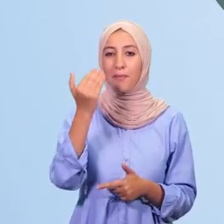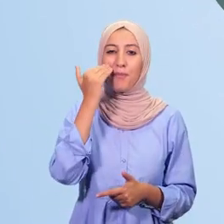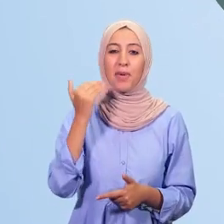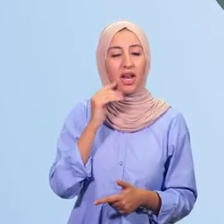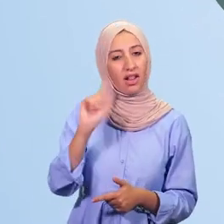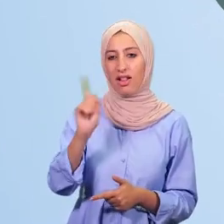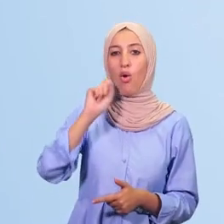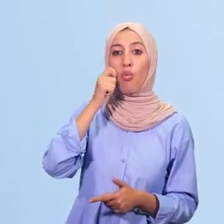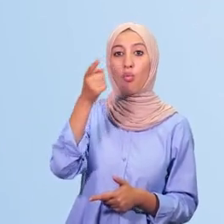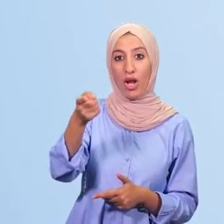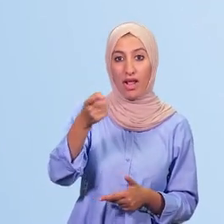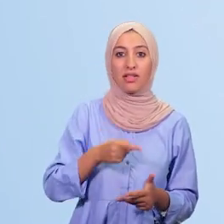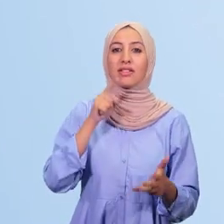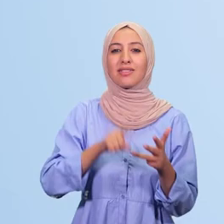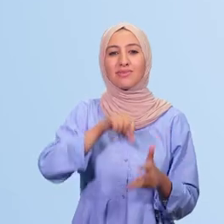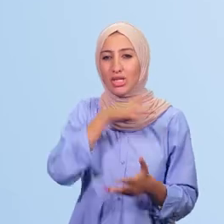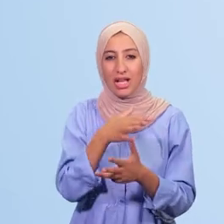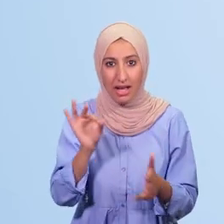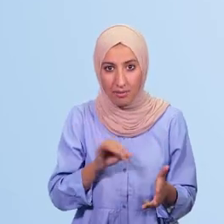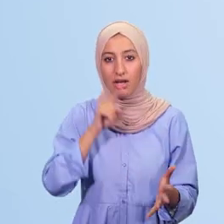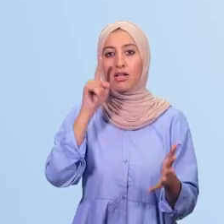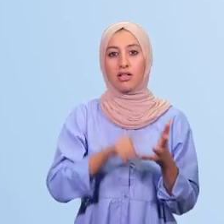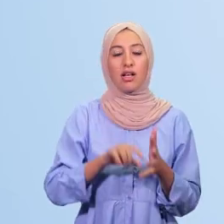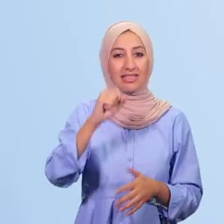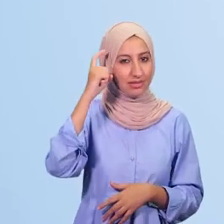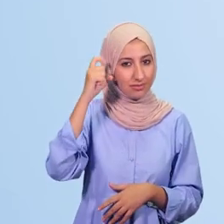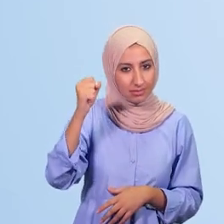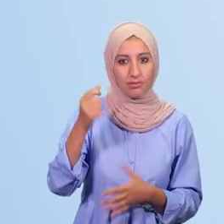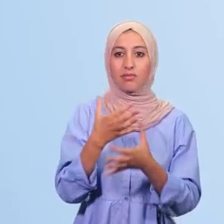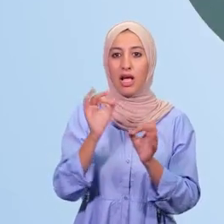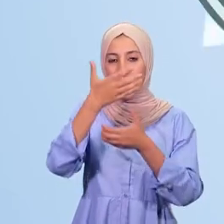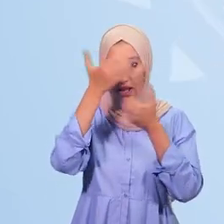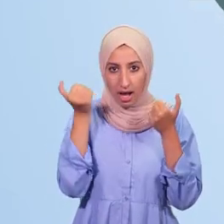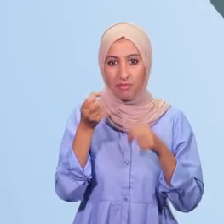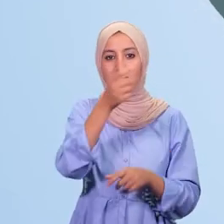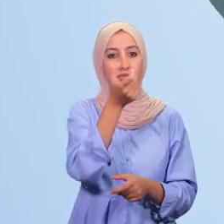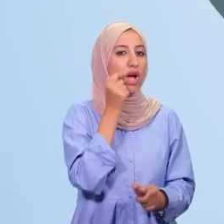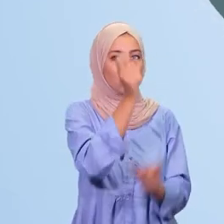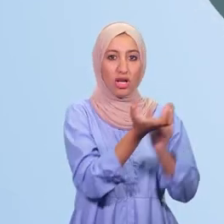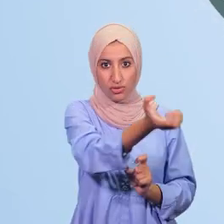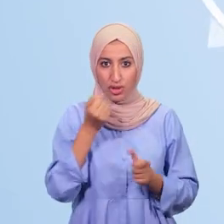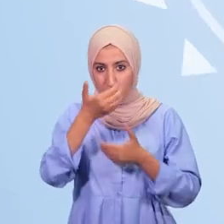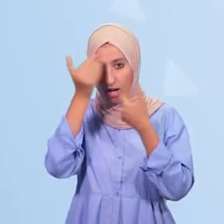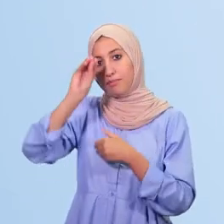الاستغلال الجنسي بكافة أشكاله، نشر أفكار ومبادئ جماعات إرهابية وتجنيد أفراد في